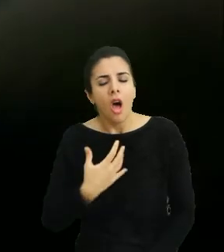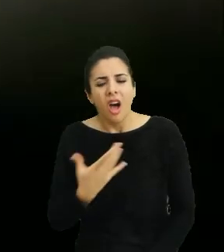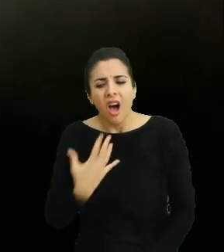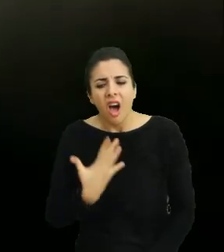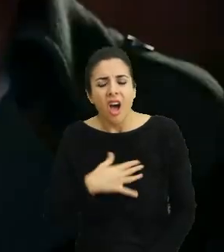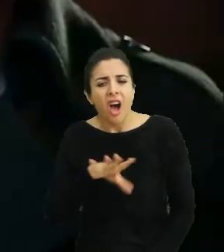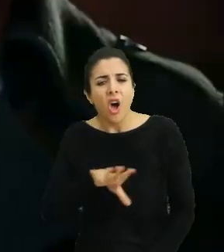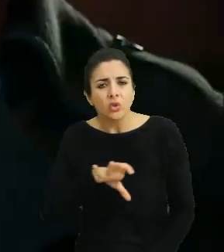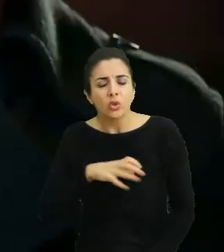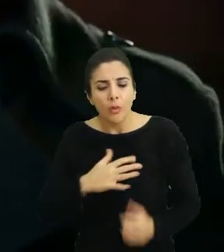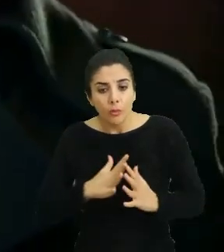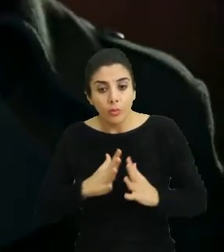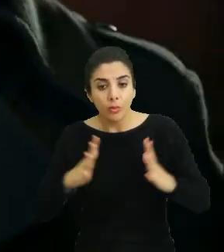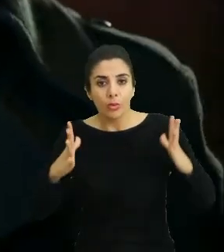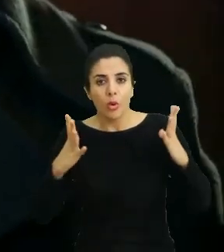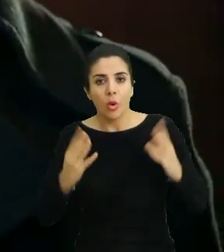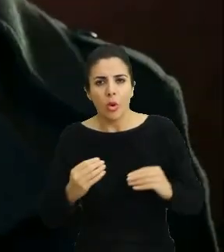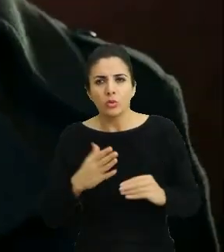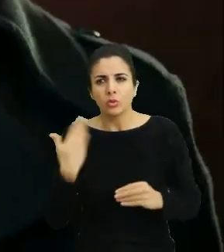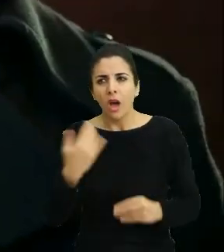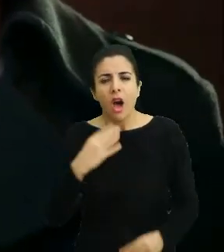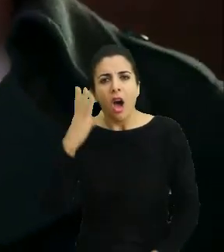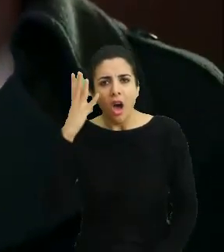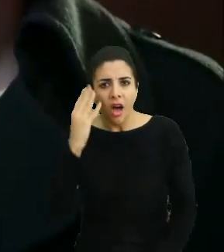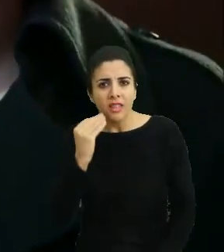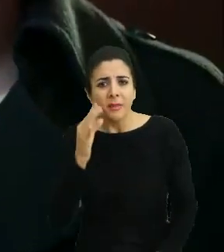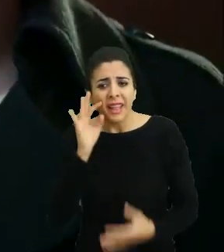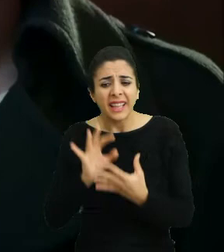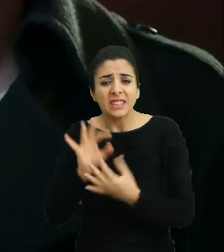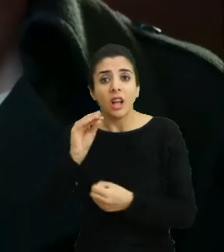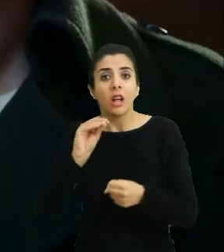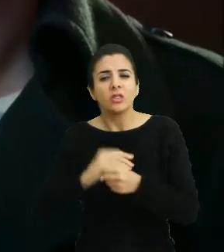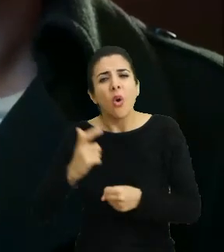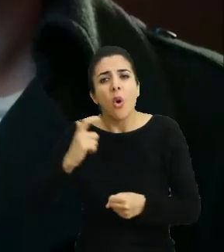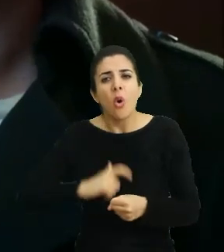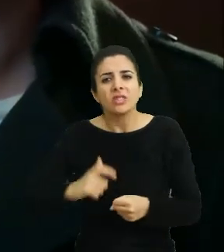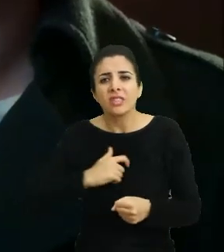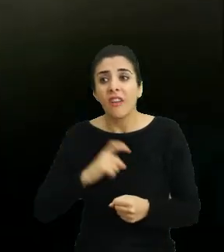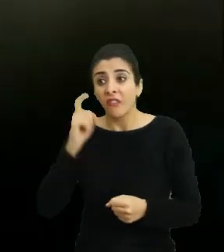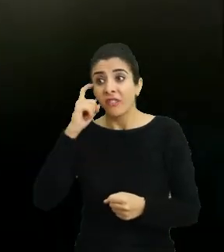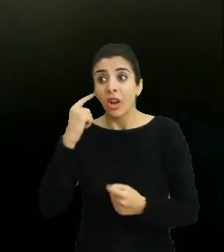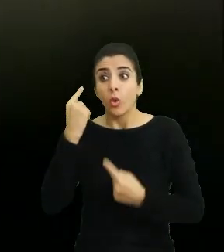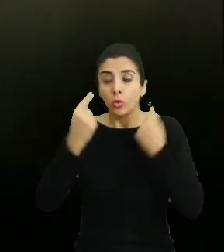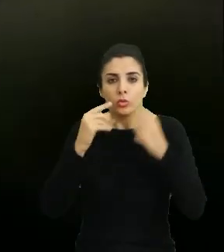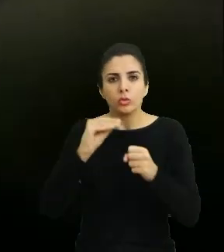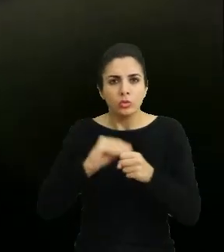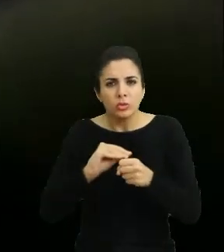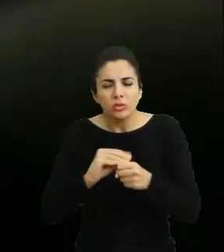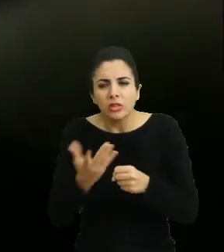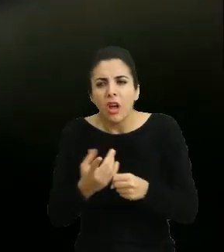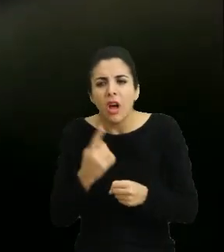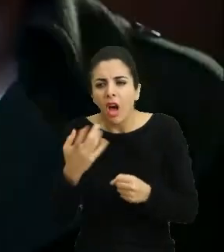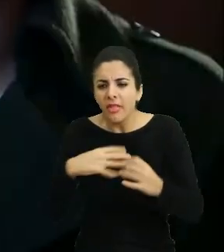daha da fazla büyüyor. Ve o gün anladım ki insanlar arasında özellikle ideolojiler gibi mezardan öte